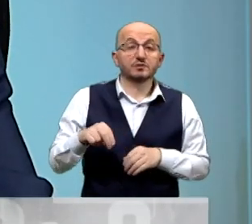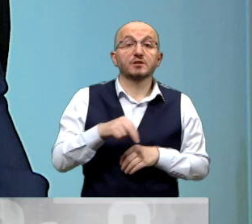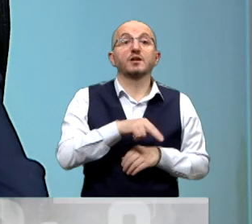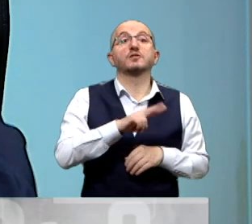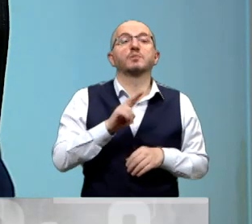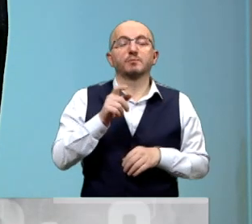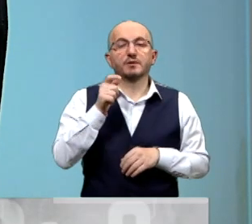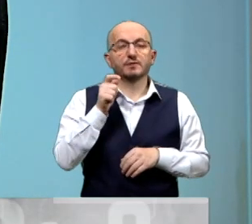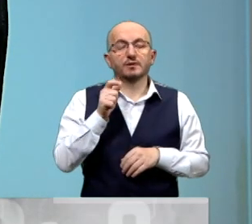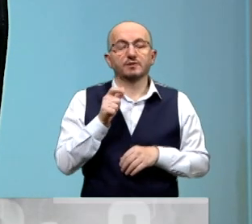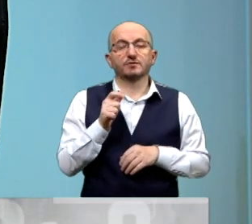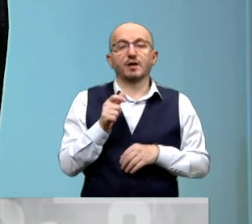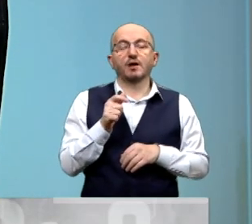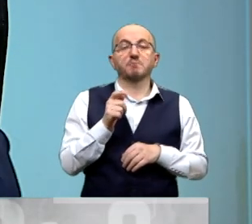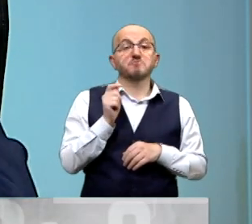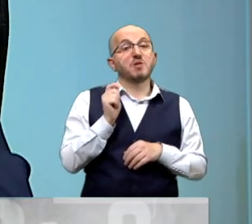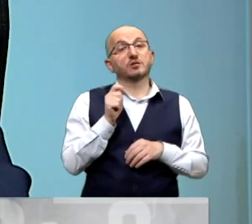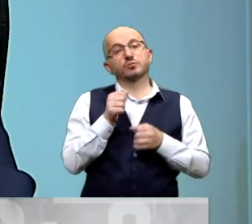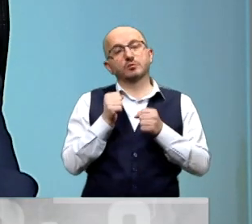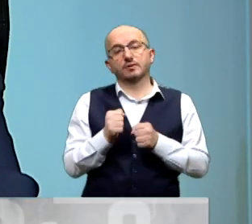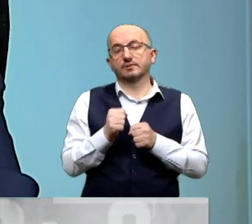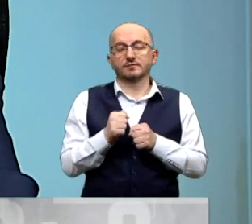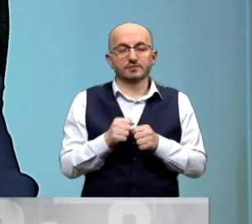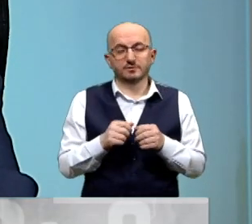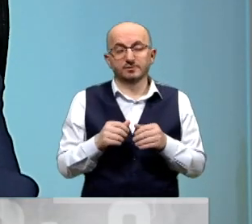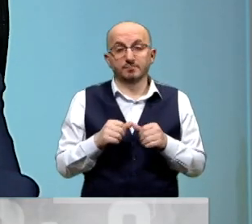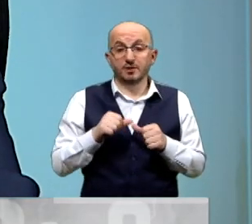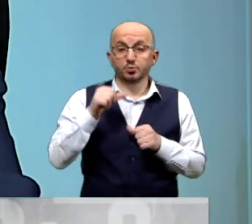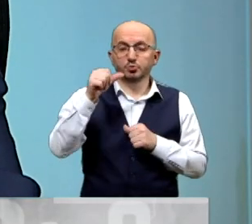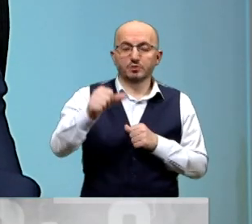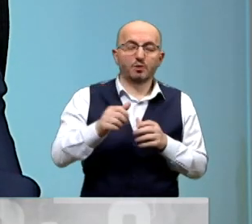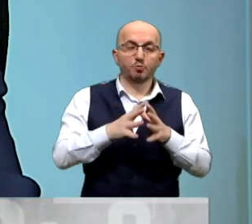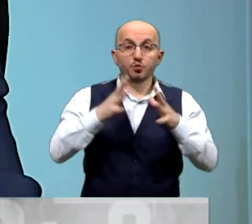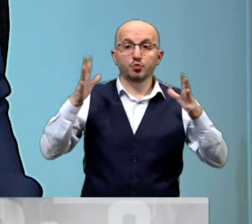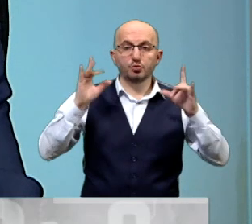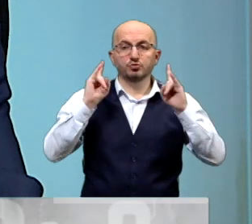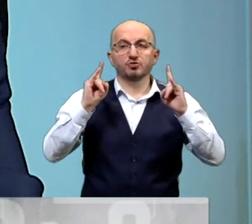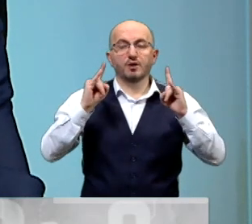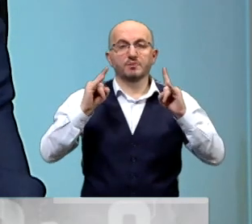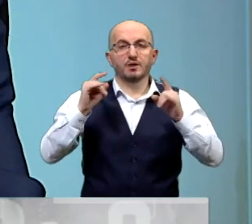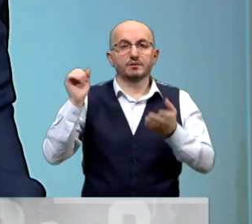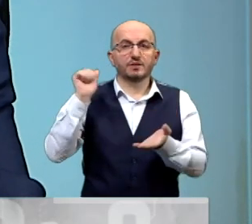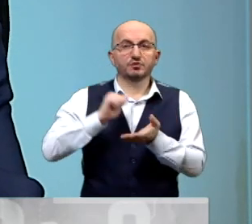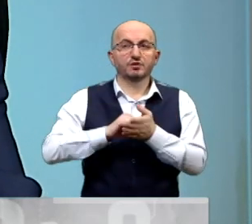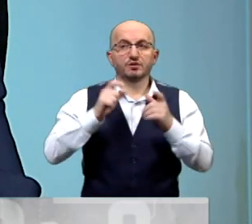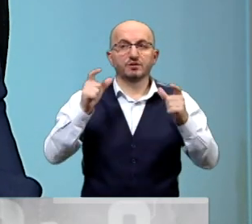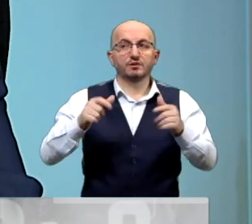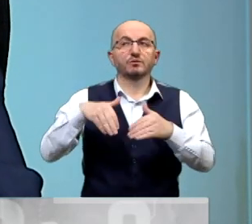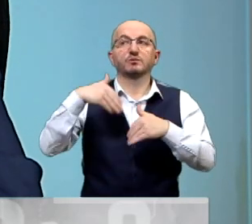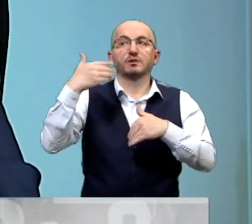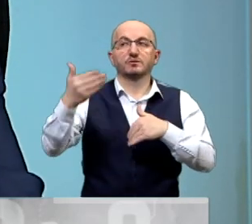ama geçmez zorunda kalırsa söylediğimiz gibi büyük camilerde secde mahallenin ötesinden